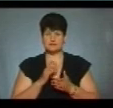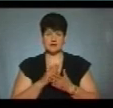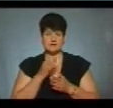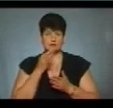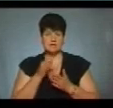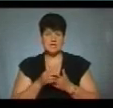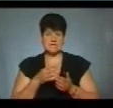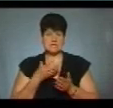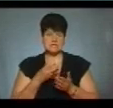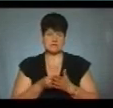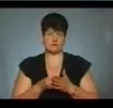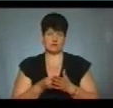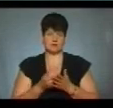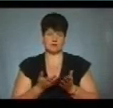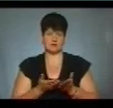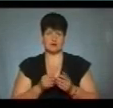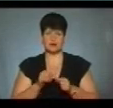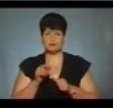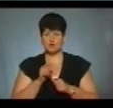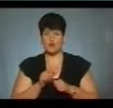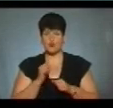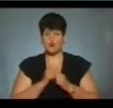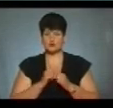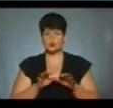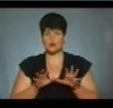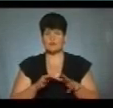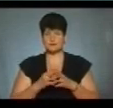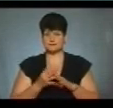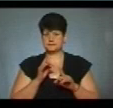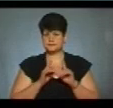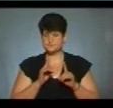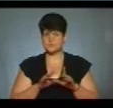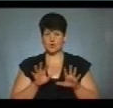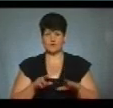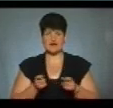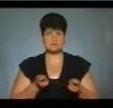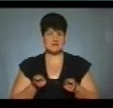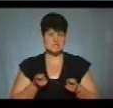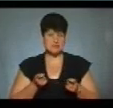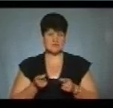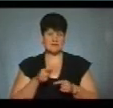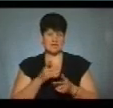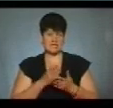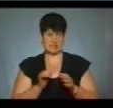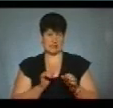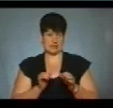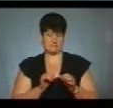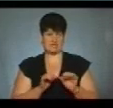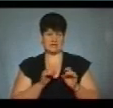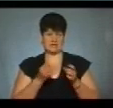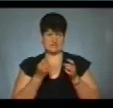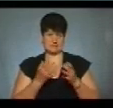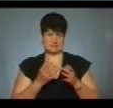відповідальність за своїх. Крім того, кожен голова селищної ради чи голова адміністрації, перш за все, він є керівник цивільного